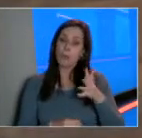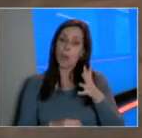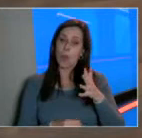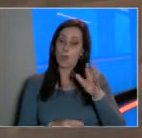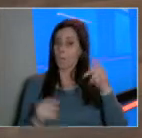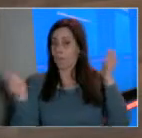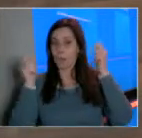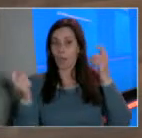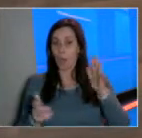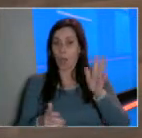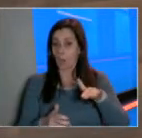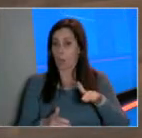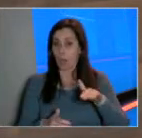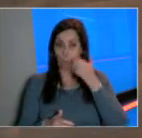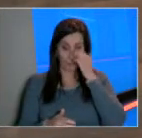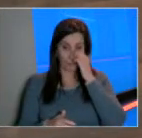יכולות להיות גם הפתעות, יכול להיות שגם